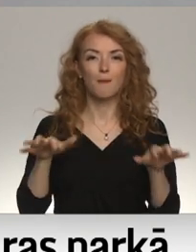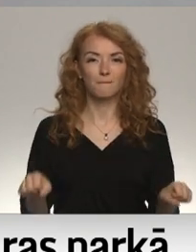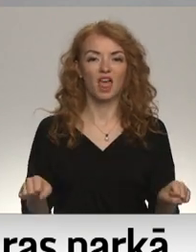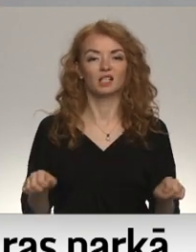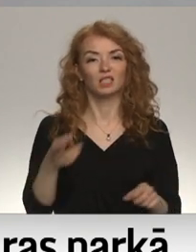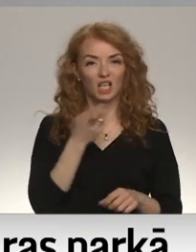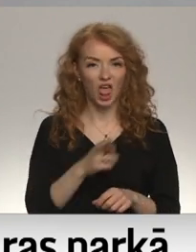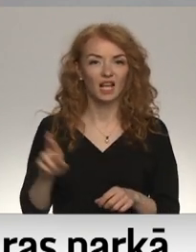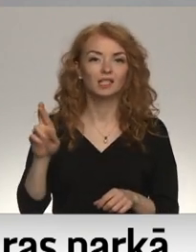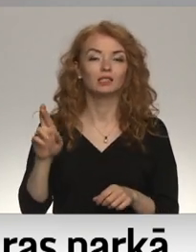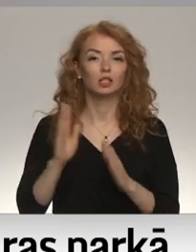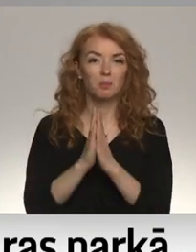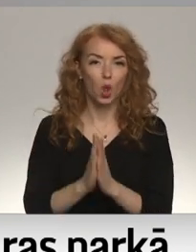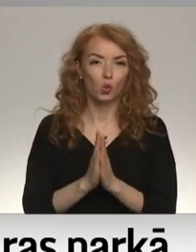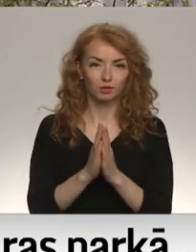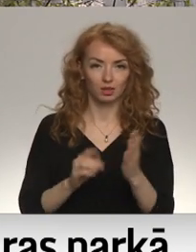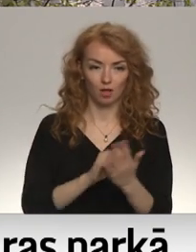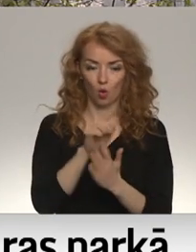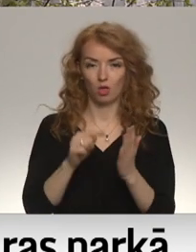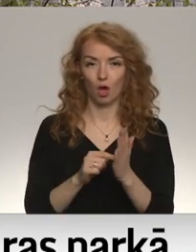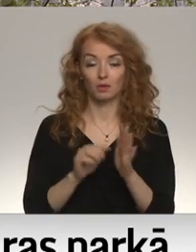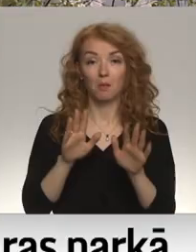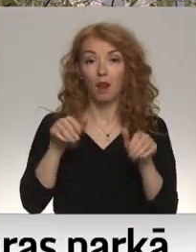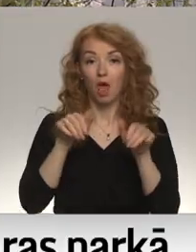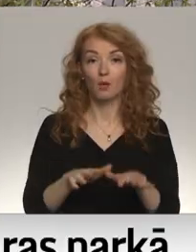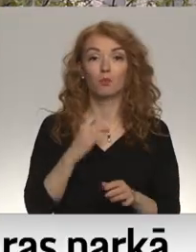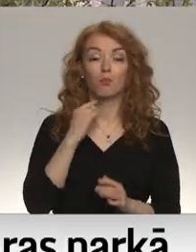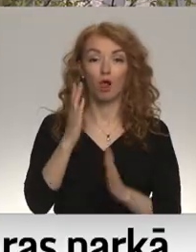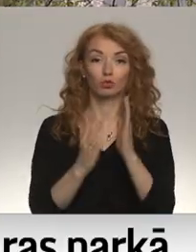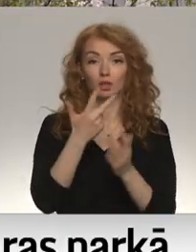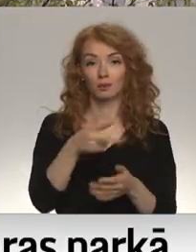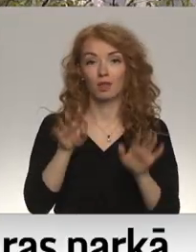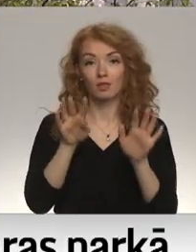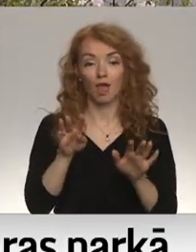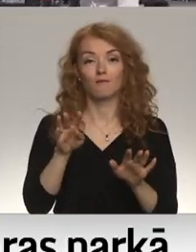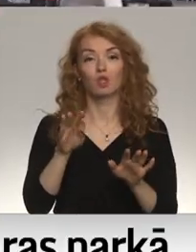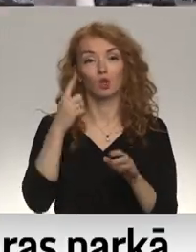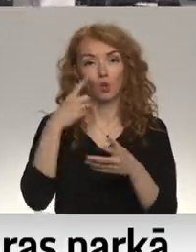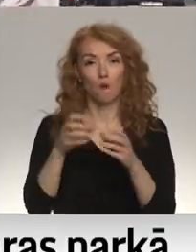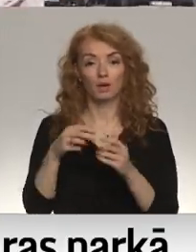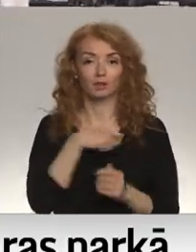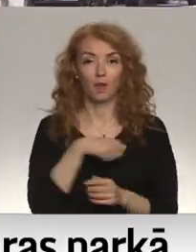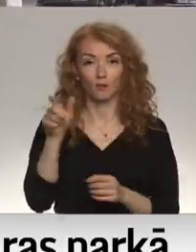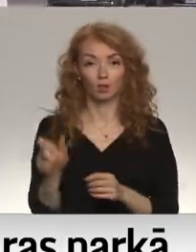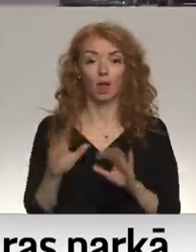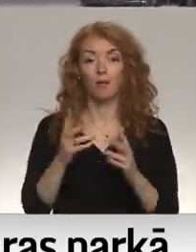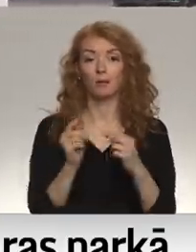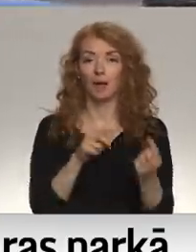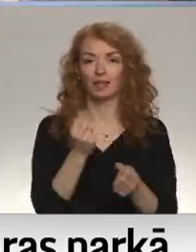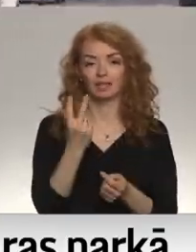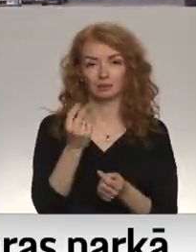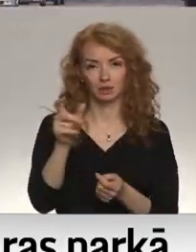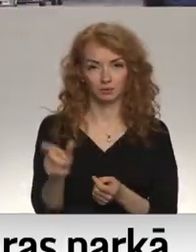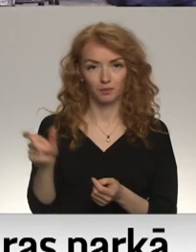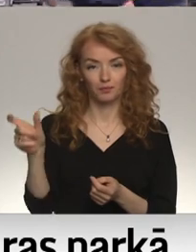reliģiskas pielūksmes jautājums. Par lēmumu balsoja 39 domnieki, bet pret bija 13. Padomju